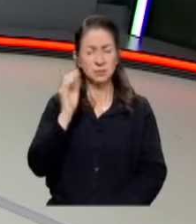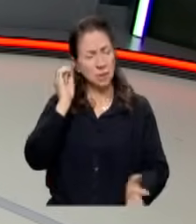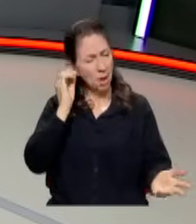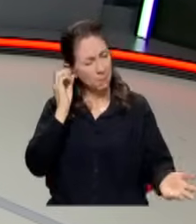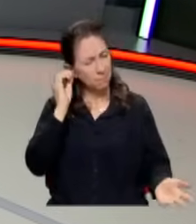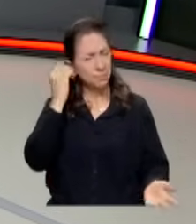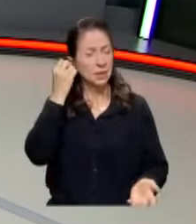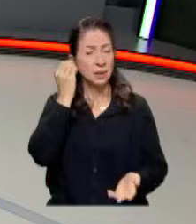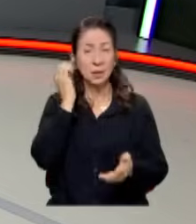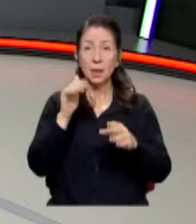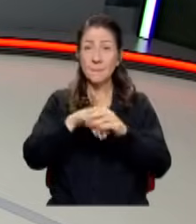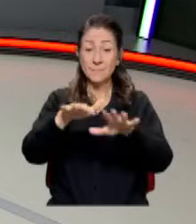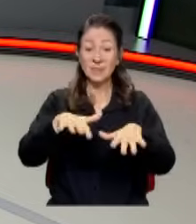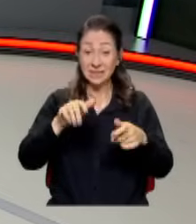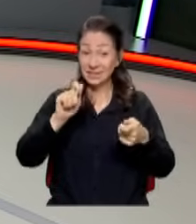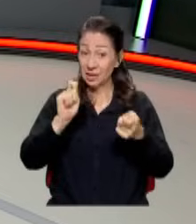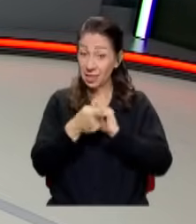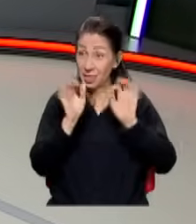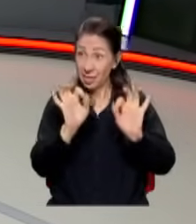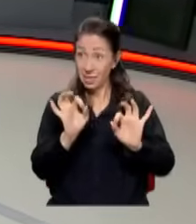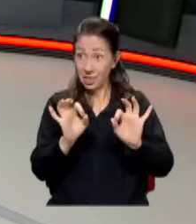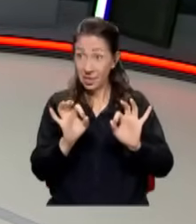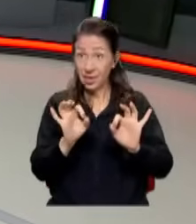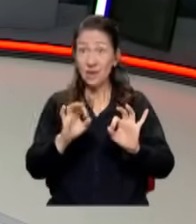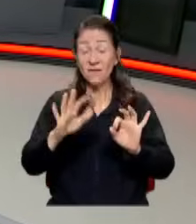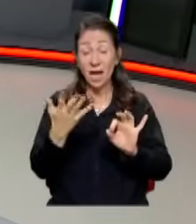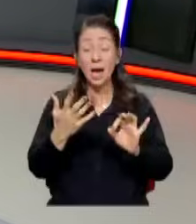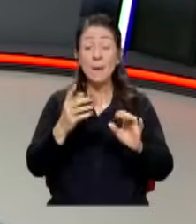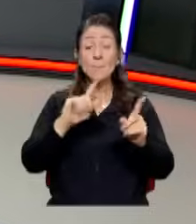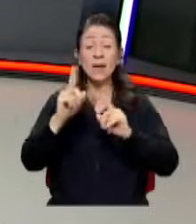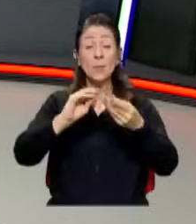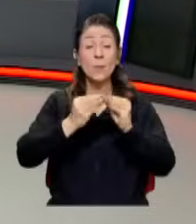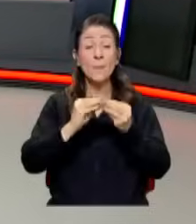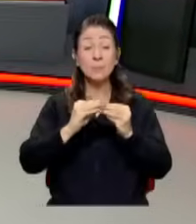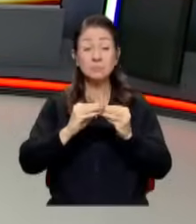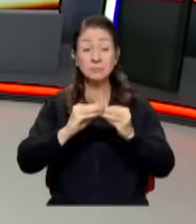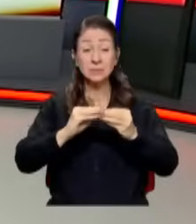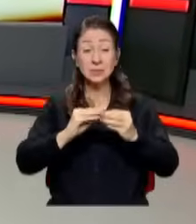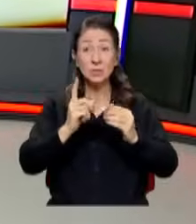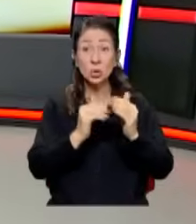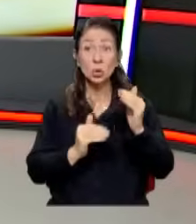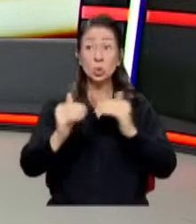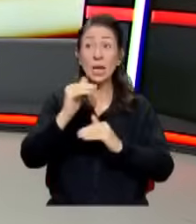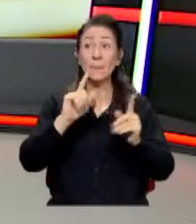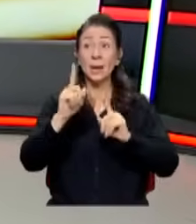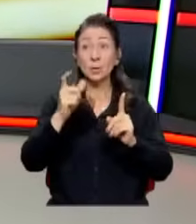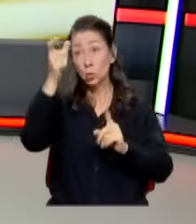Tamam, parlamenter sisteme dönülecekse veya yargı krizini aşmak için bir yüksek mahkeme Türkiye'de